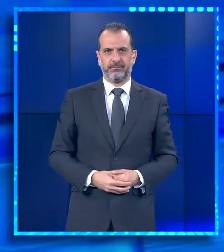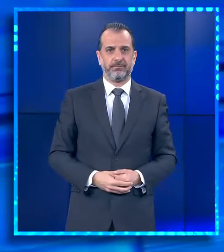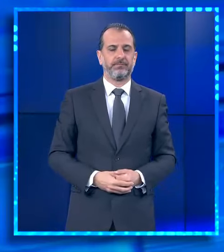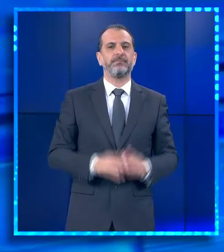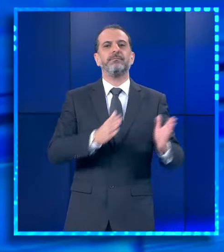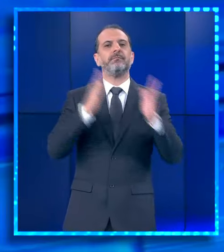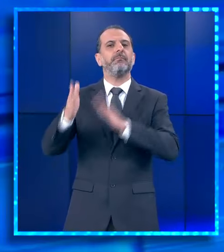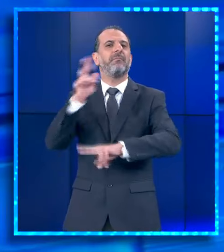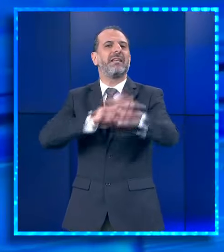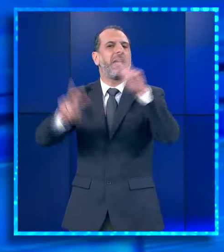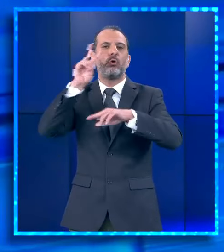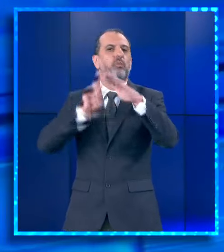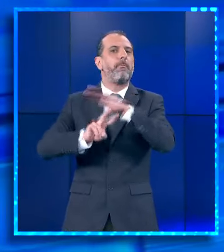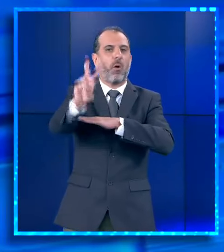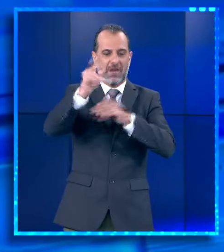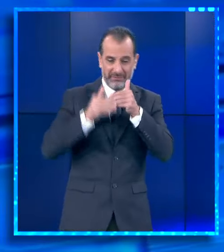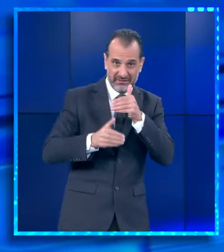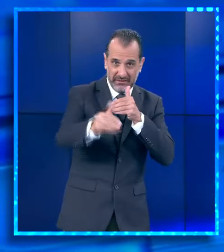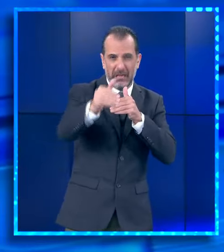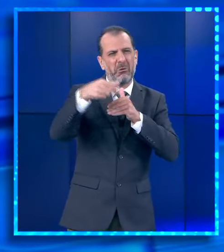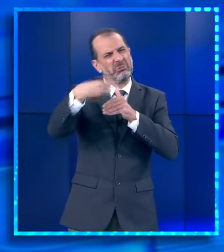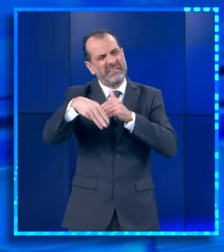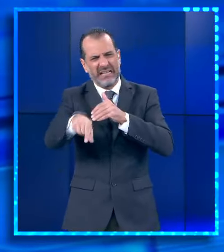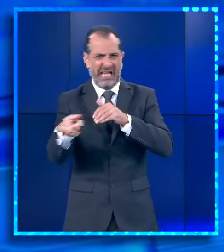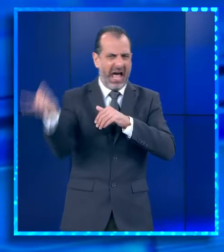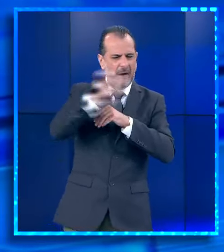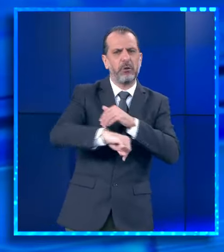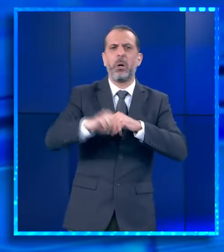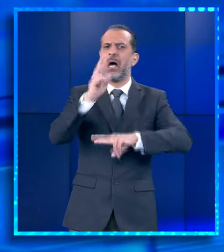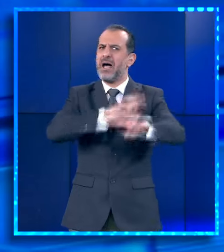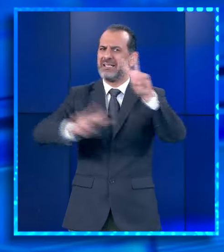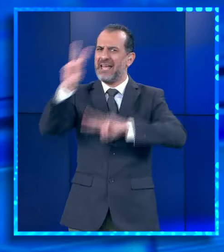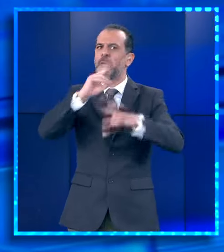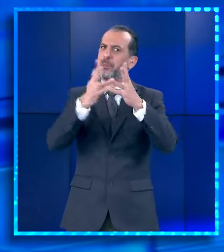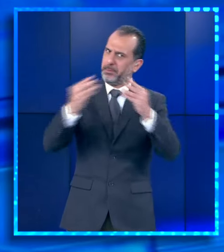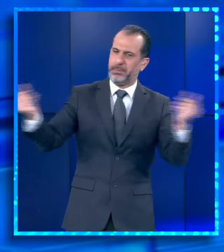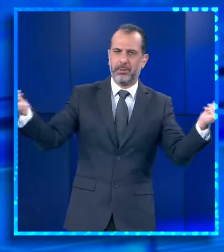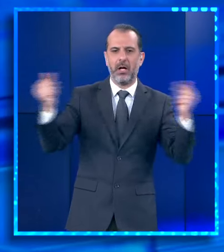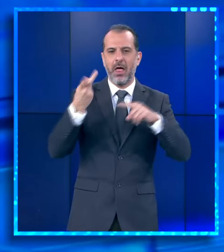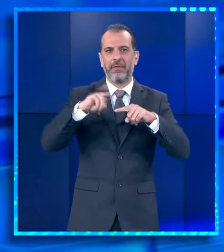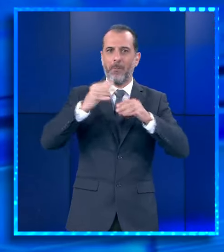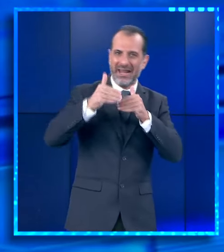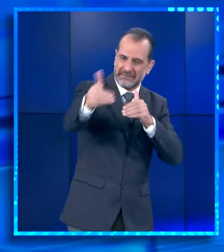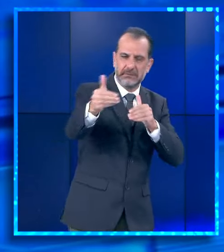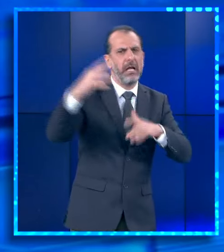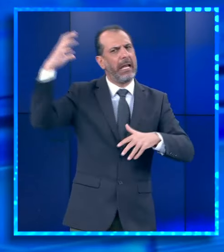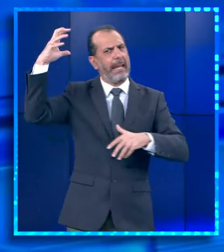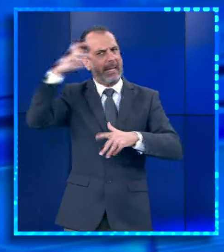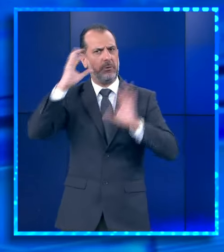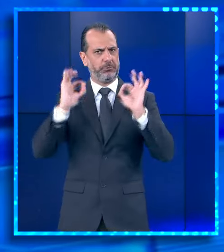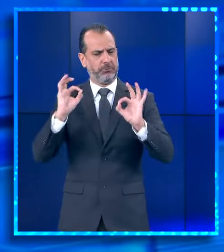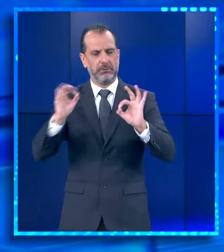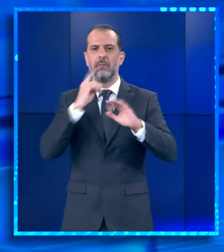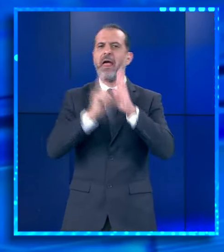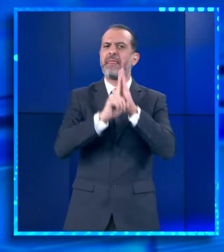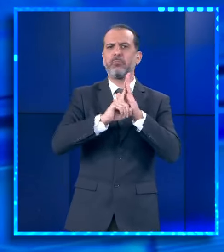Βαθμία εξασθένιση των ανέμων αναμένεται από την Τρίτη. Ηλιοφάνεια θα επικρατήσει στη χώρα το επόμενο διήμερο και η θερμοκρασία θα κυμανθεί